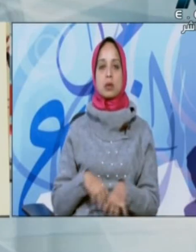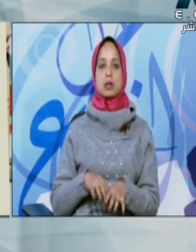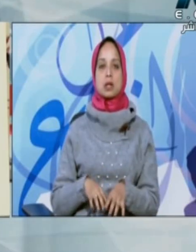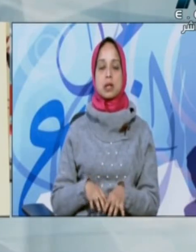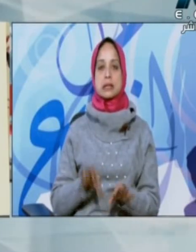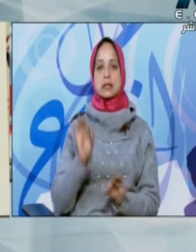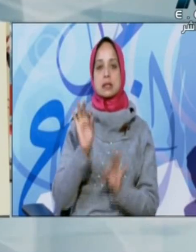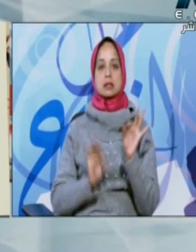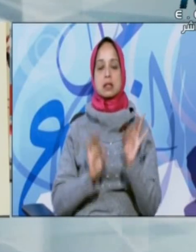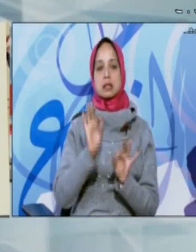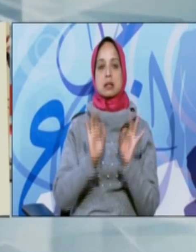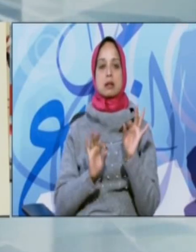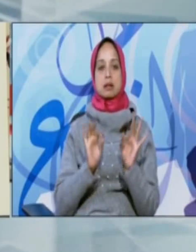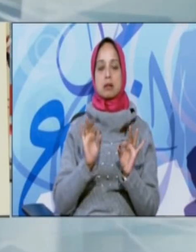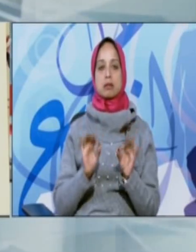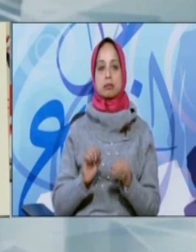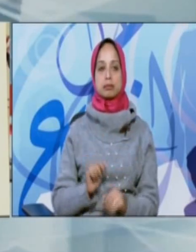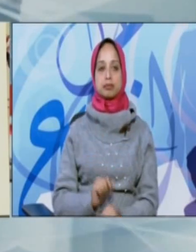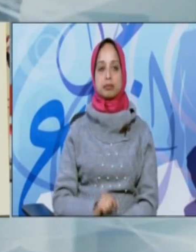السياسيه